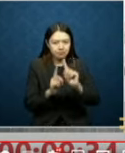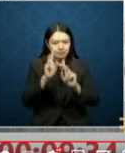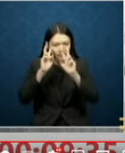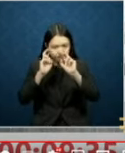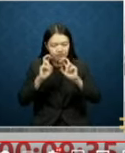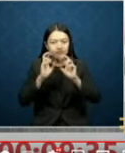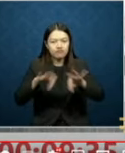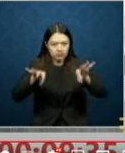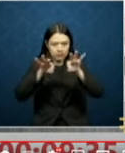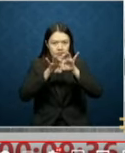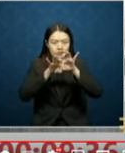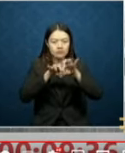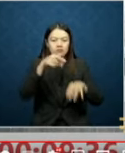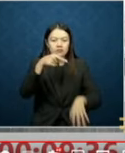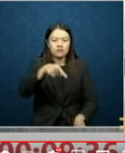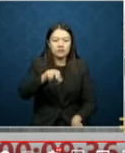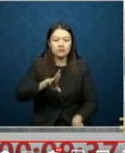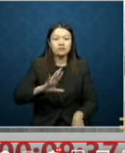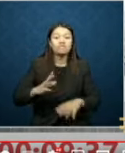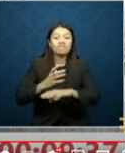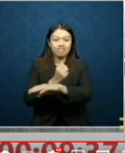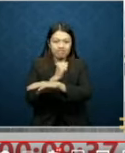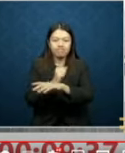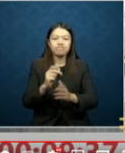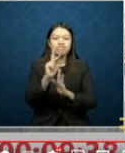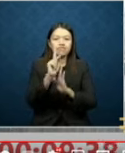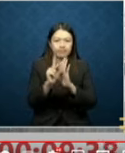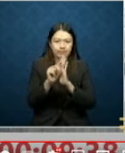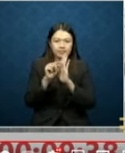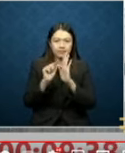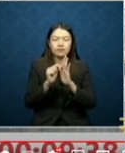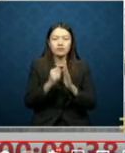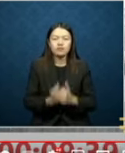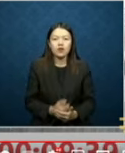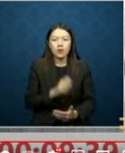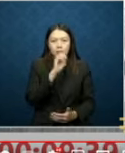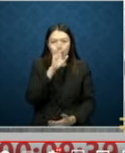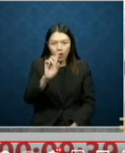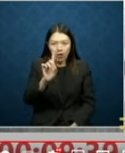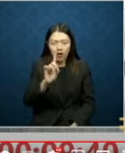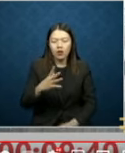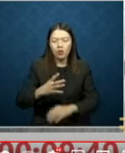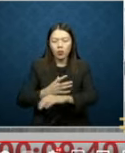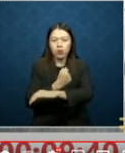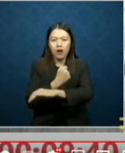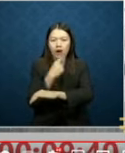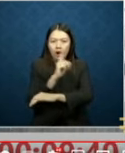อันนี้คือพ.ร.บ.พรรคการเมืองนะครับที่บอกว่าพรรค